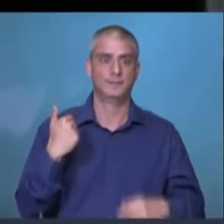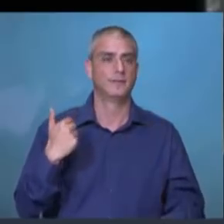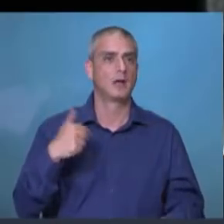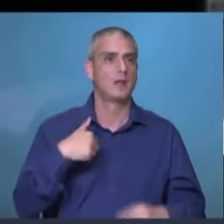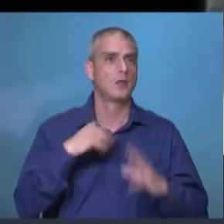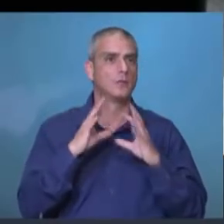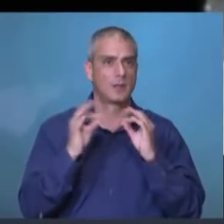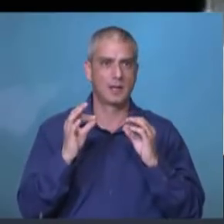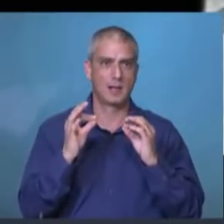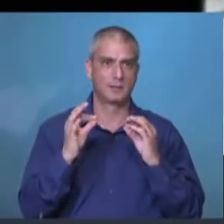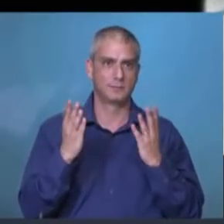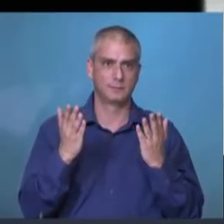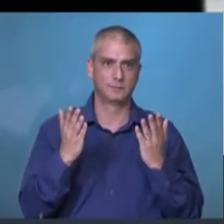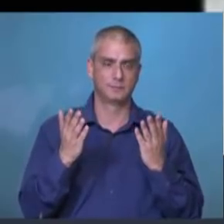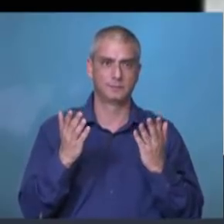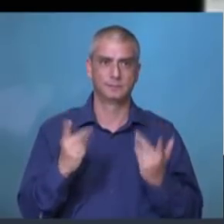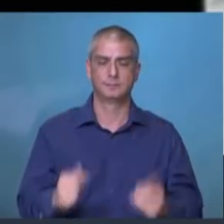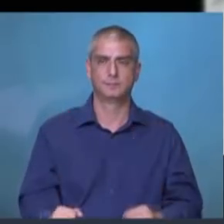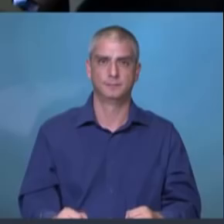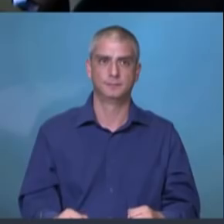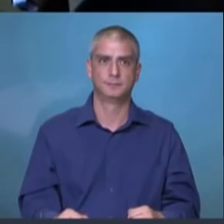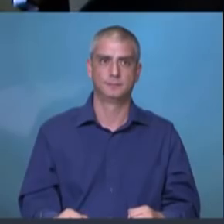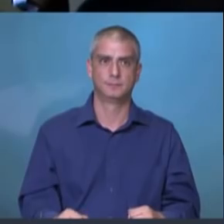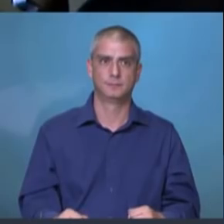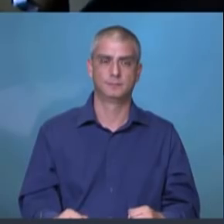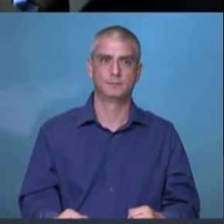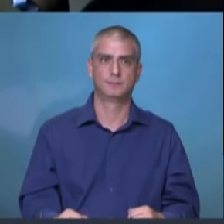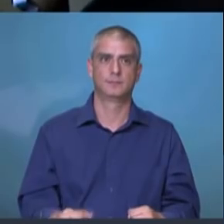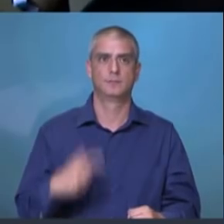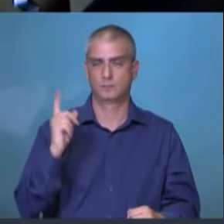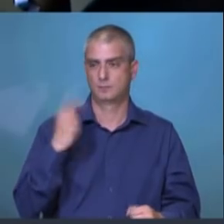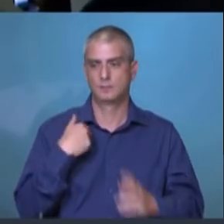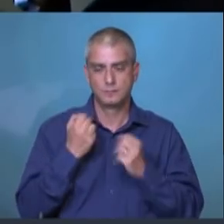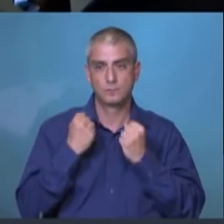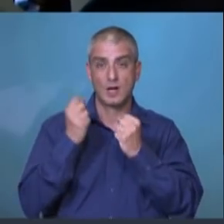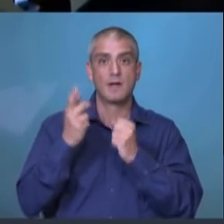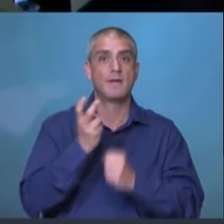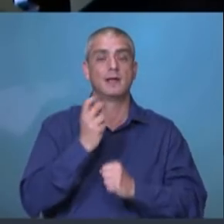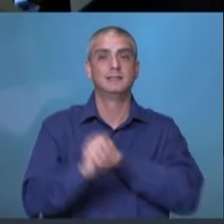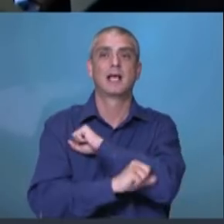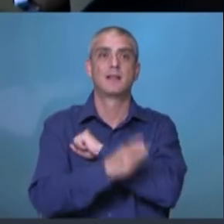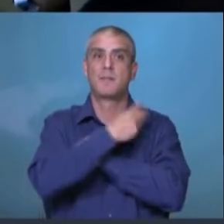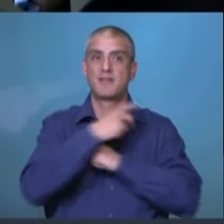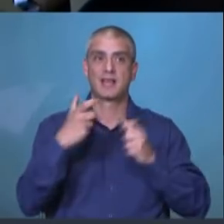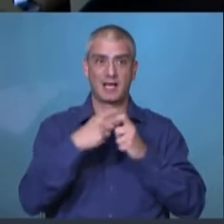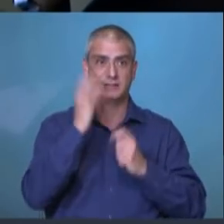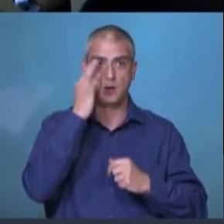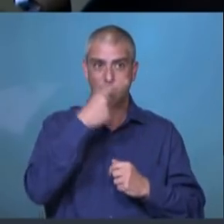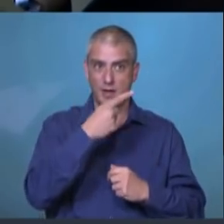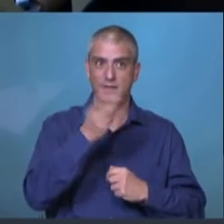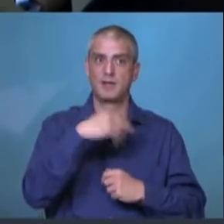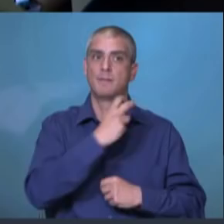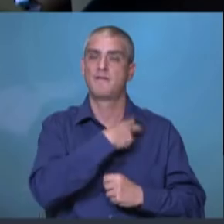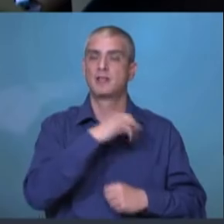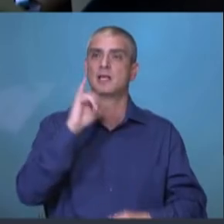מתחילים בתנועה, אחרי שיש הפצרות מסגן מפקד הגייס אהוד ברק, ומפקד